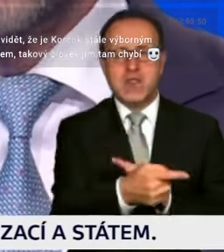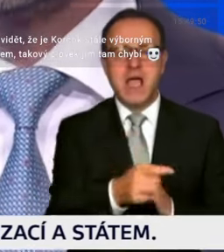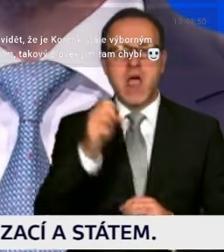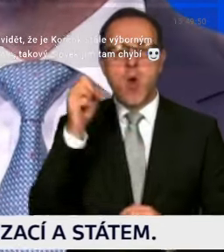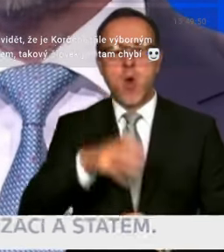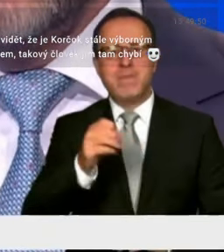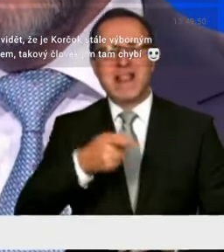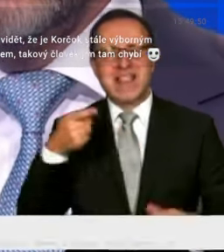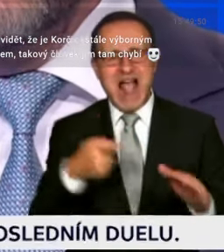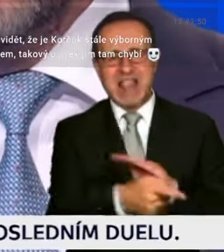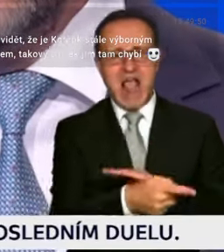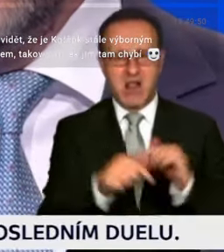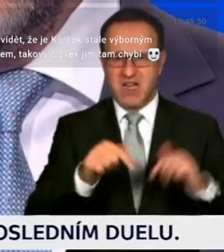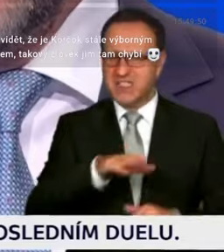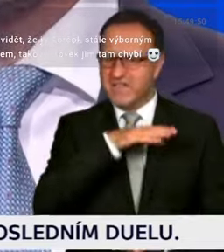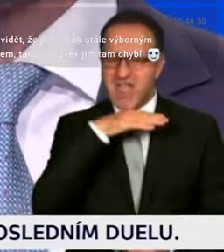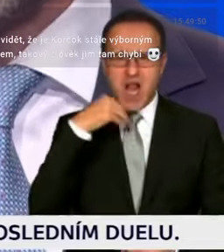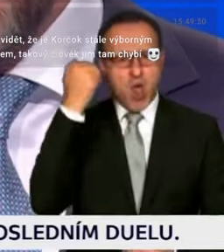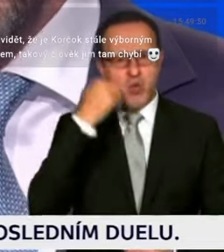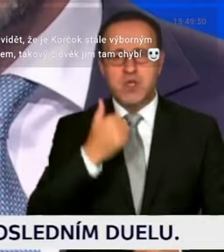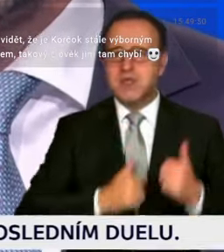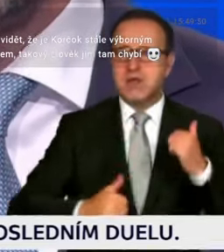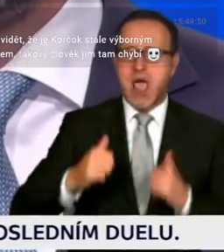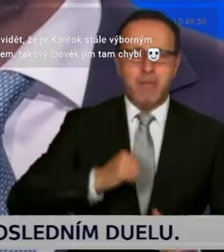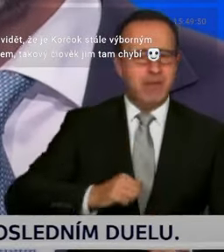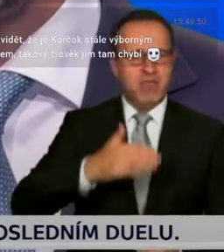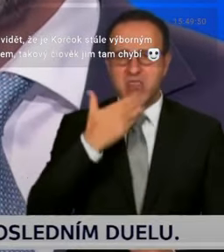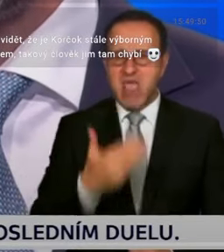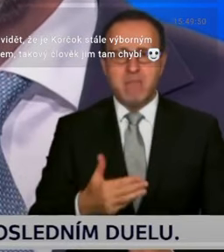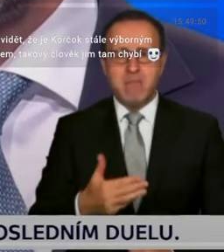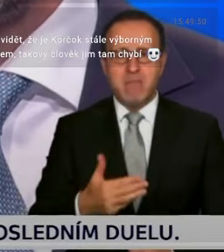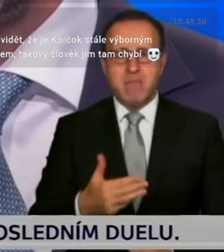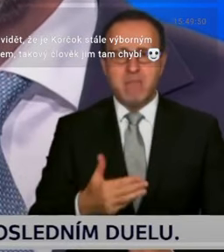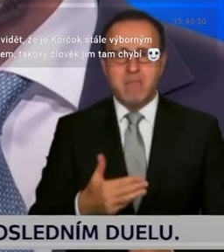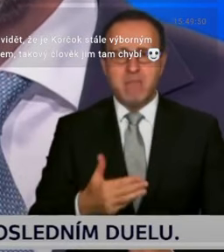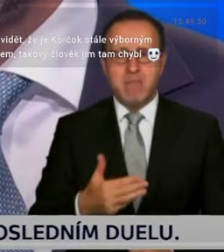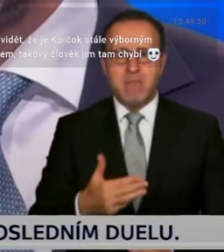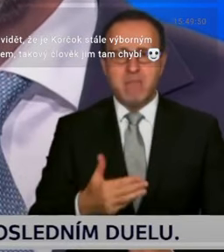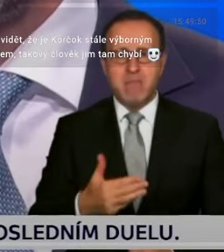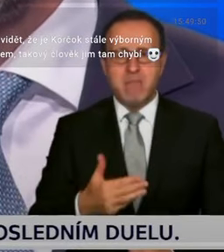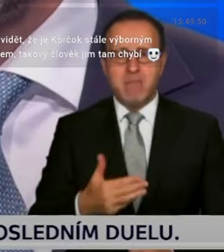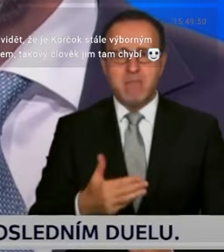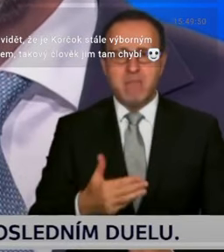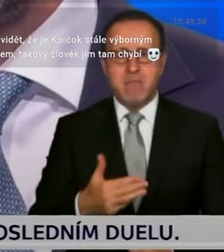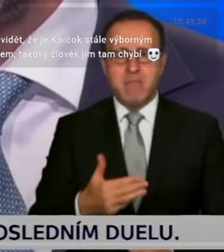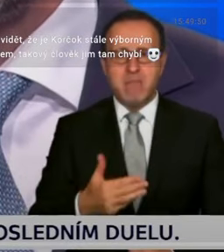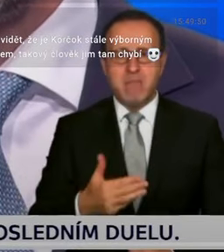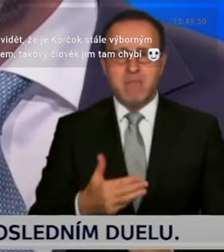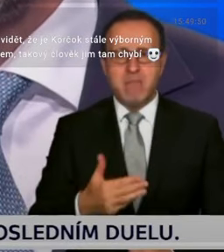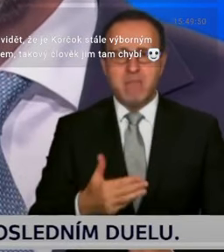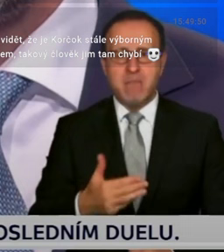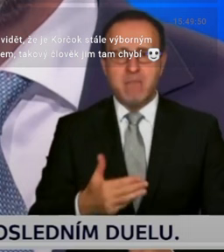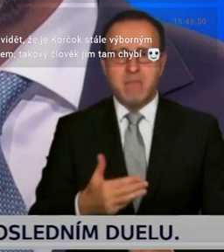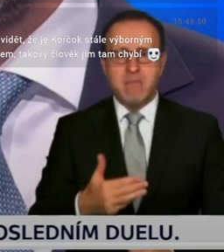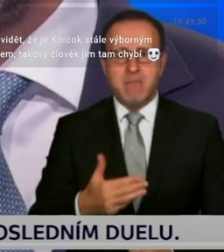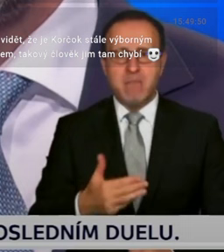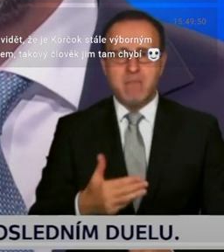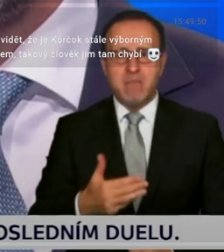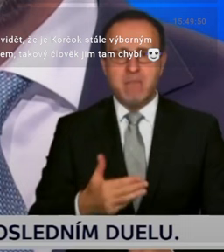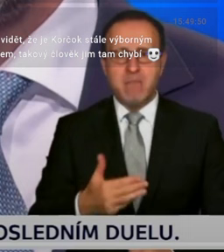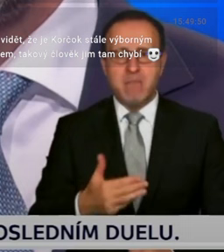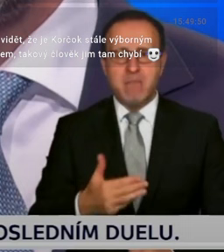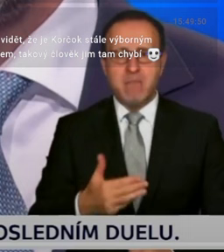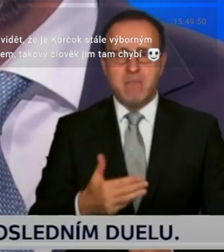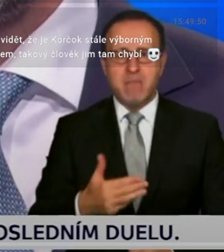vodovod nemajú kanalizáciu čo ste spravili keď ste prišli ako vláda ig vážne To